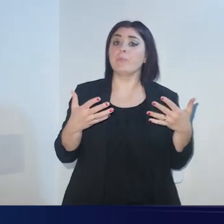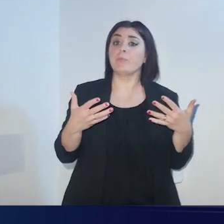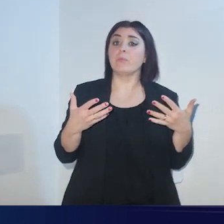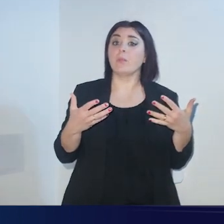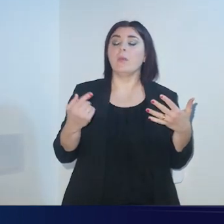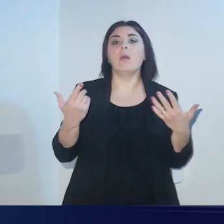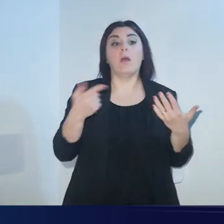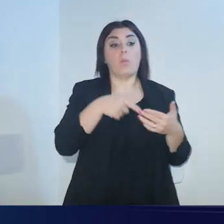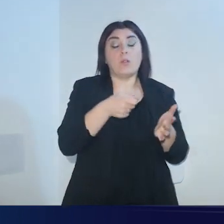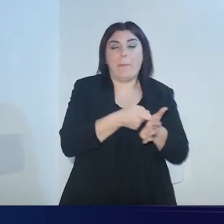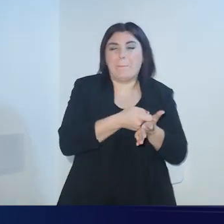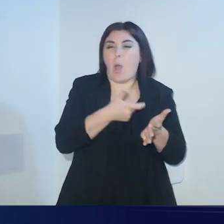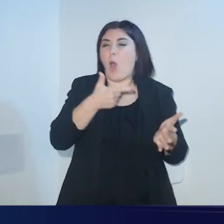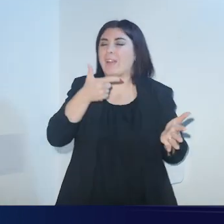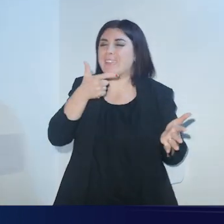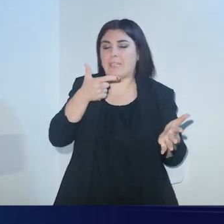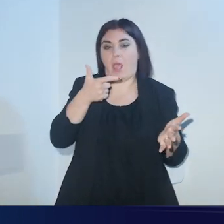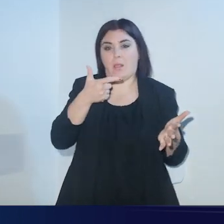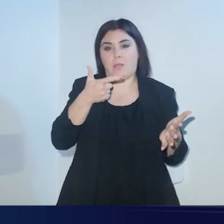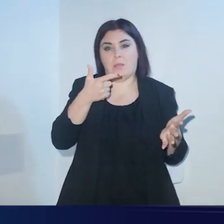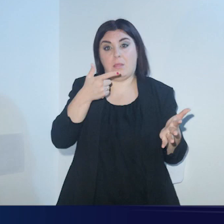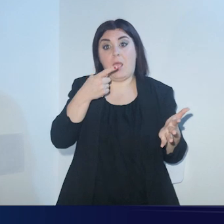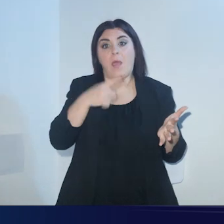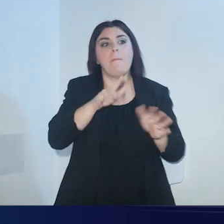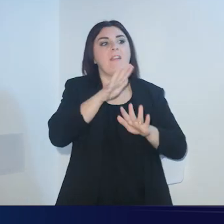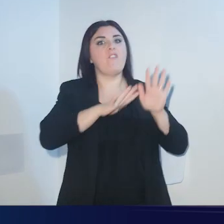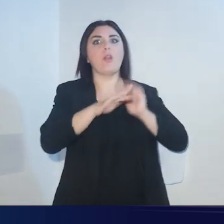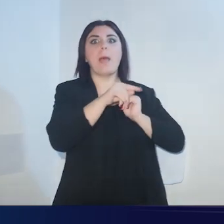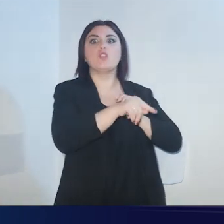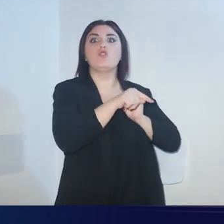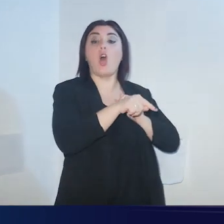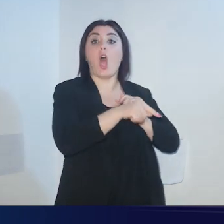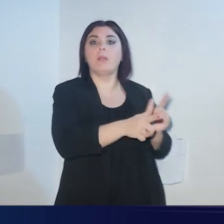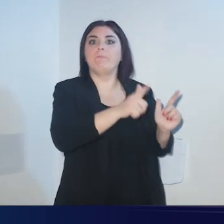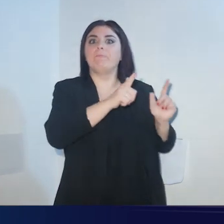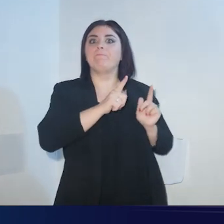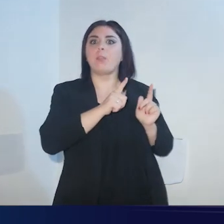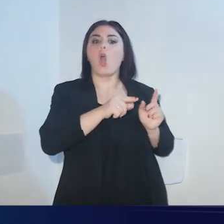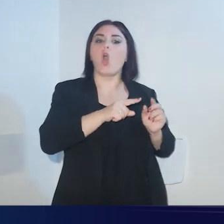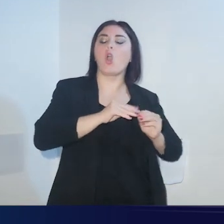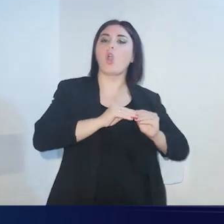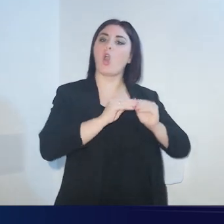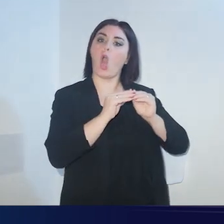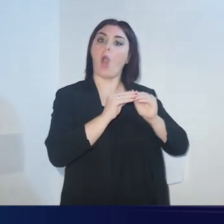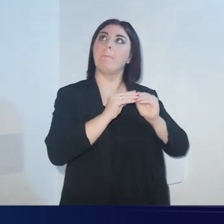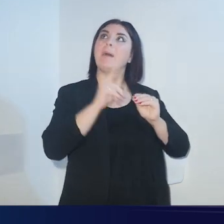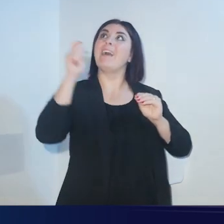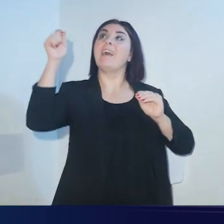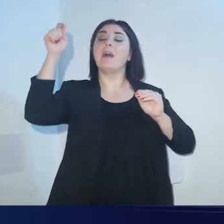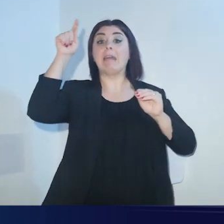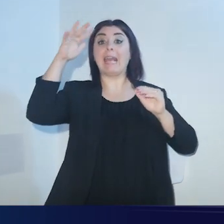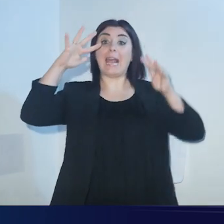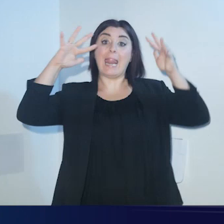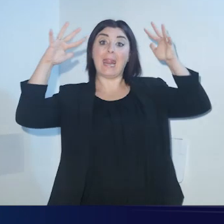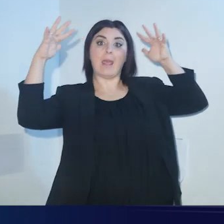è una cosa importante, fondamentale, quindi per avere informazioni quindi su come il clima ha